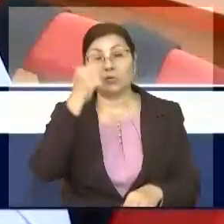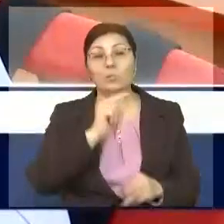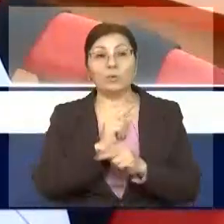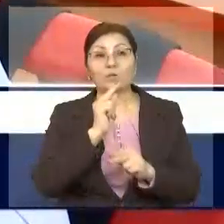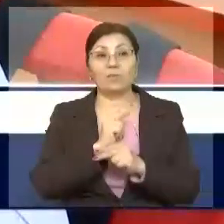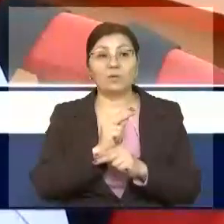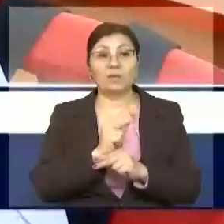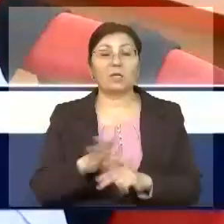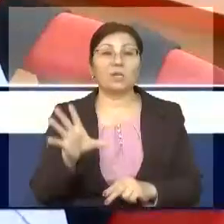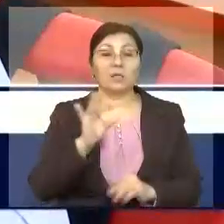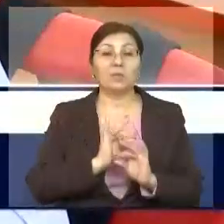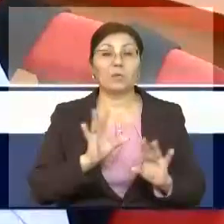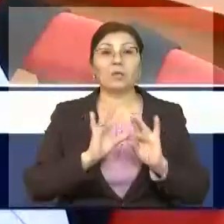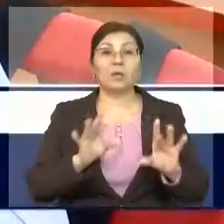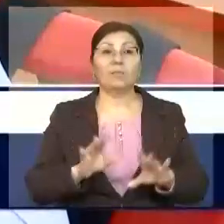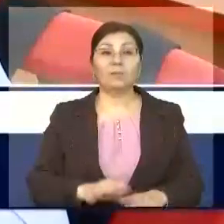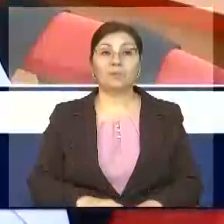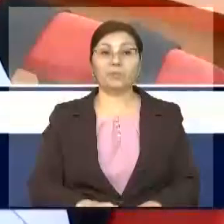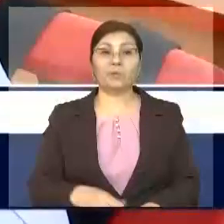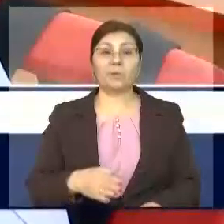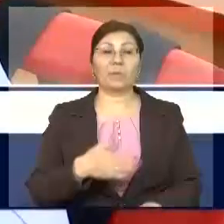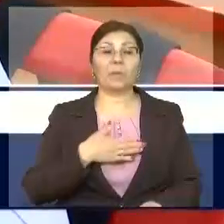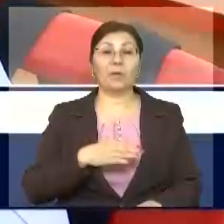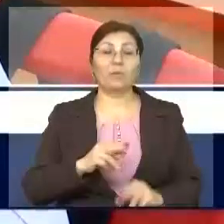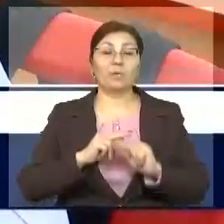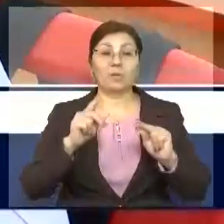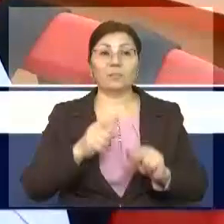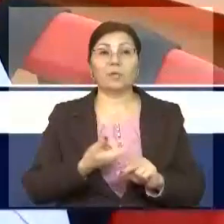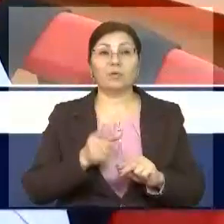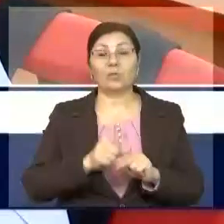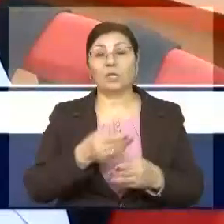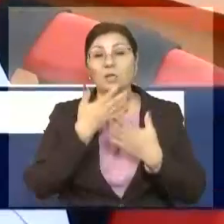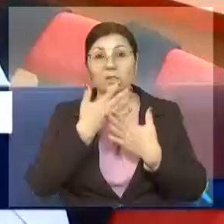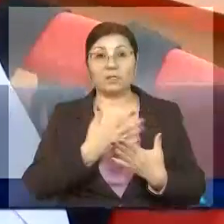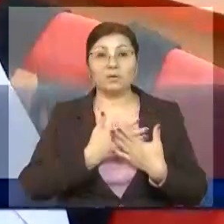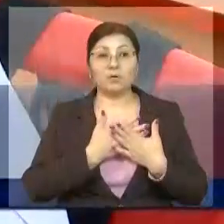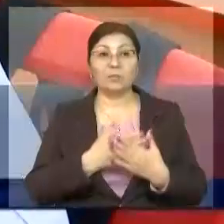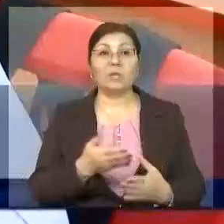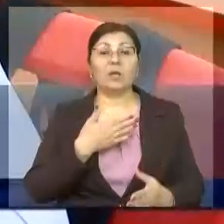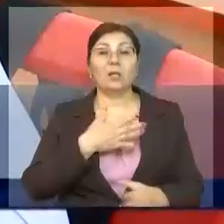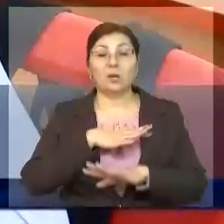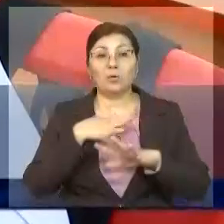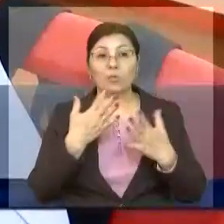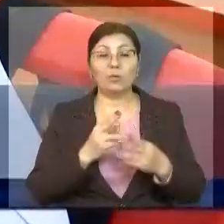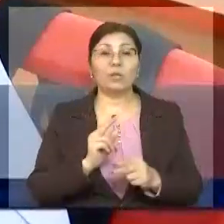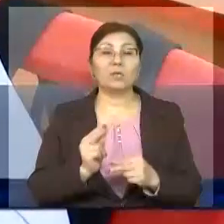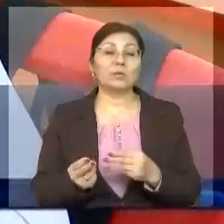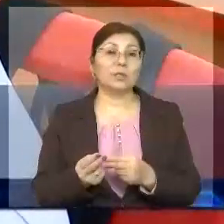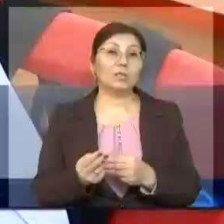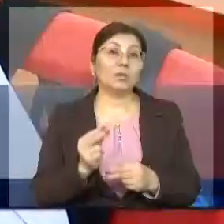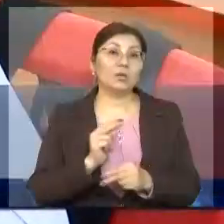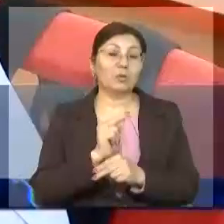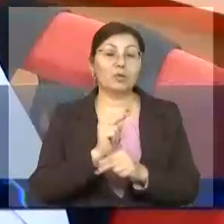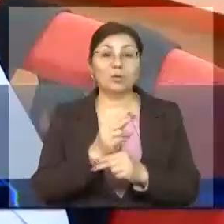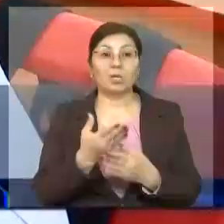да күшті түсіндіріп үйретті. Біз апайымызды өте қатты жақсы көреміз. Бізге көп нәрсені үйреткен